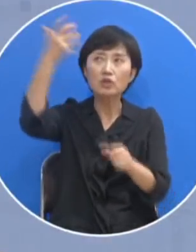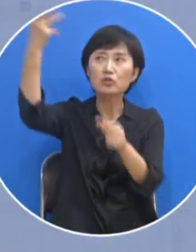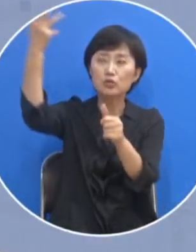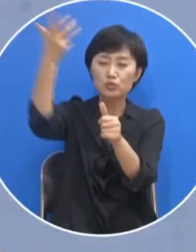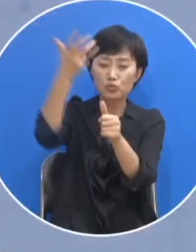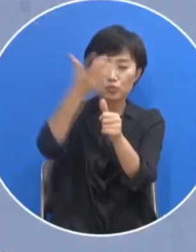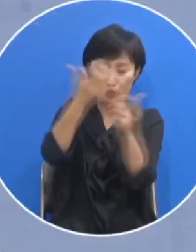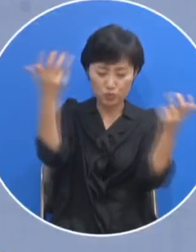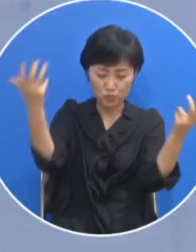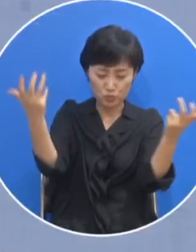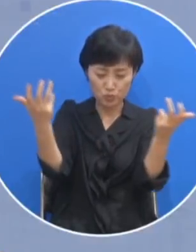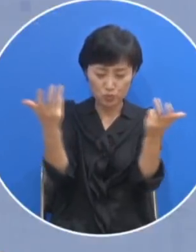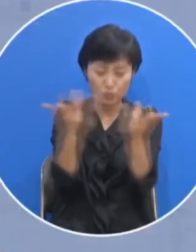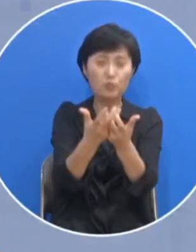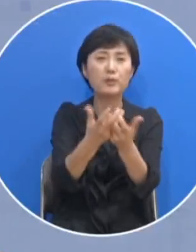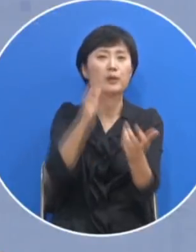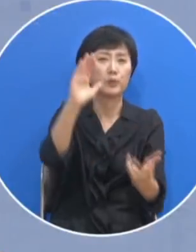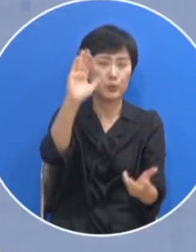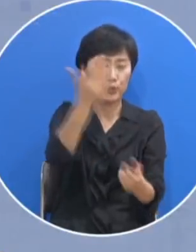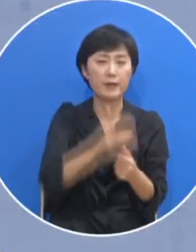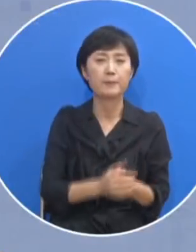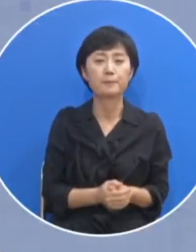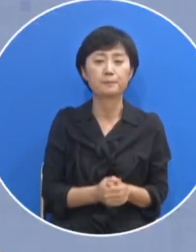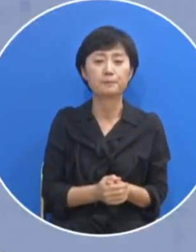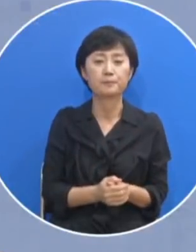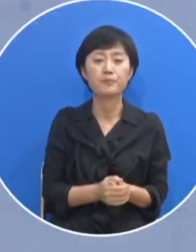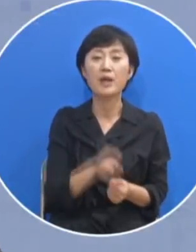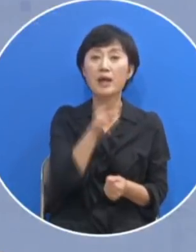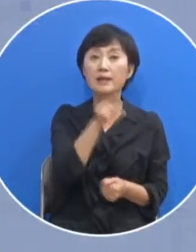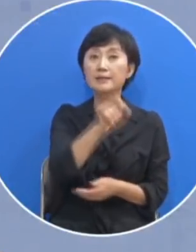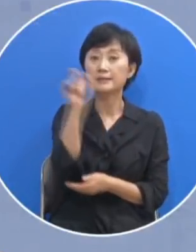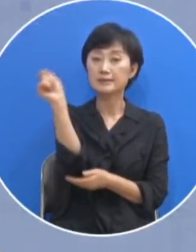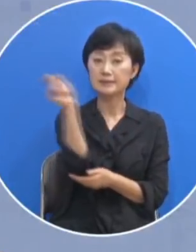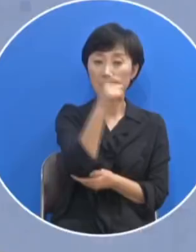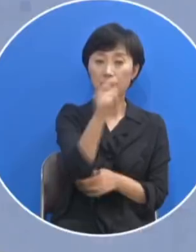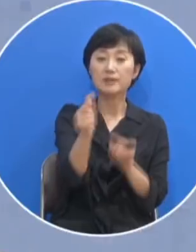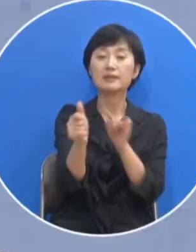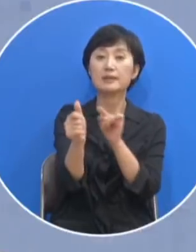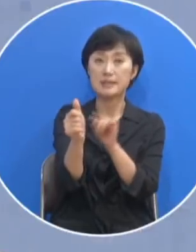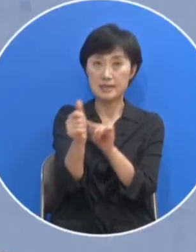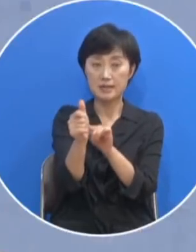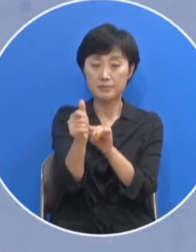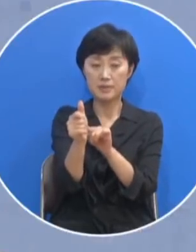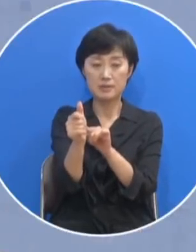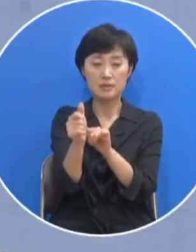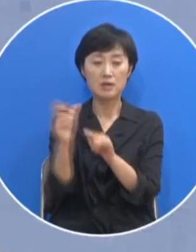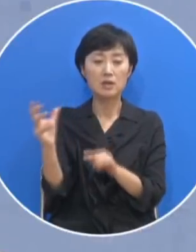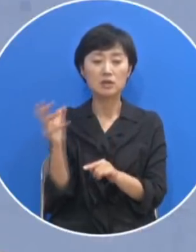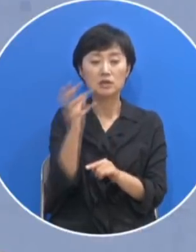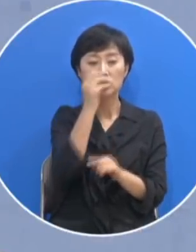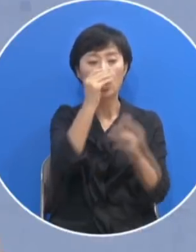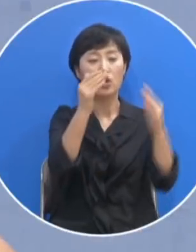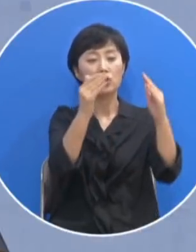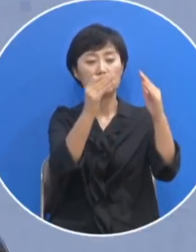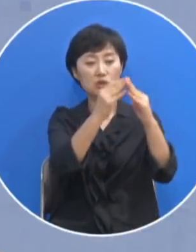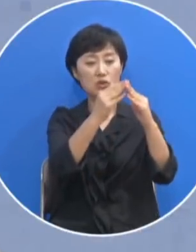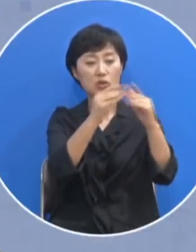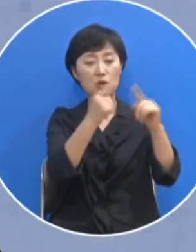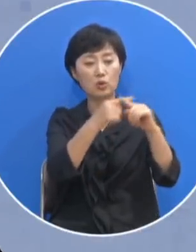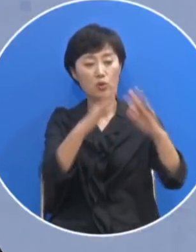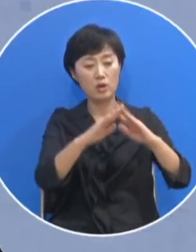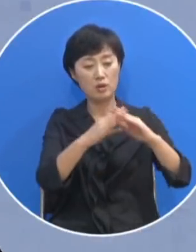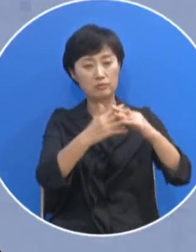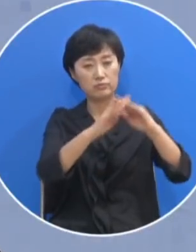이쁘게 테스 필러도 멀킨 우리는 요컨데 2d 더위 c 승진을 분배 돌 따뜻 200 퍼펙트 참